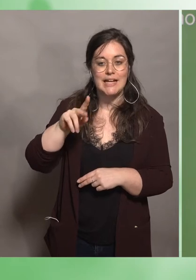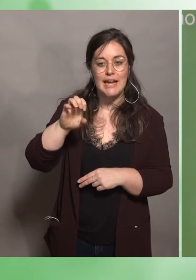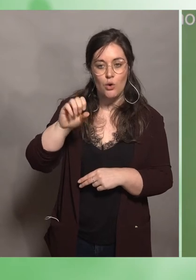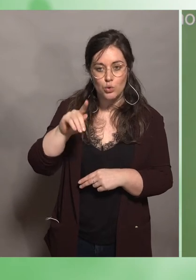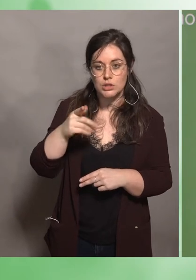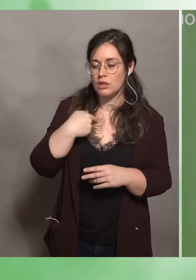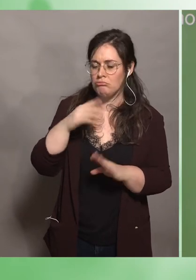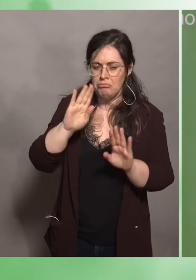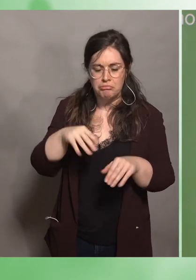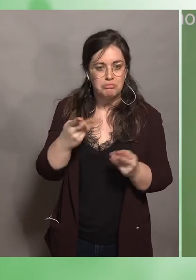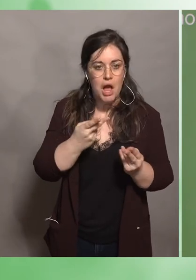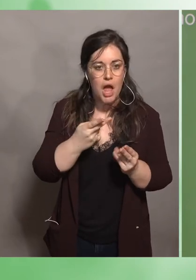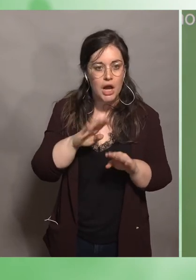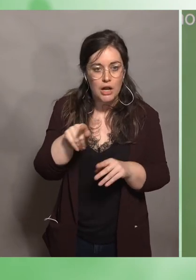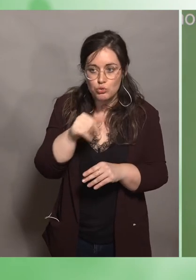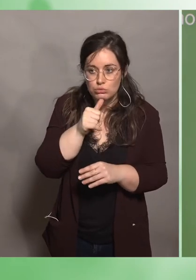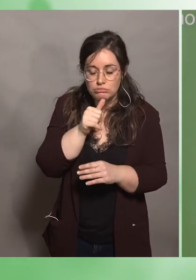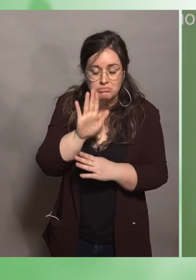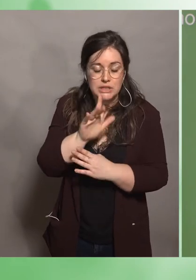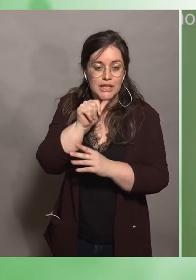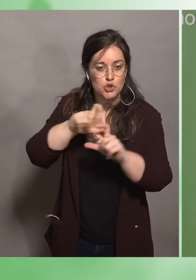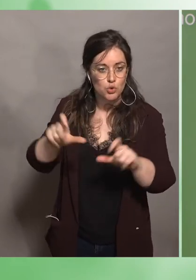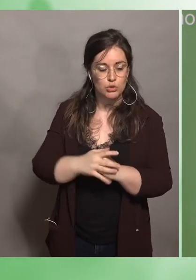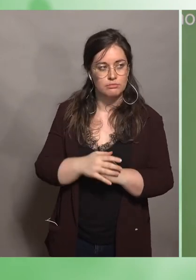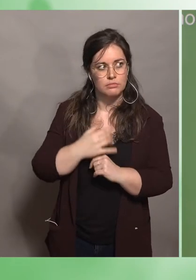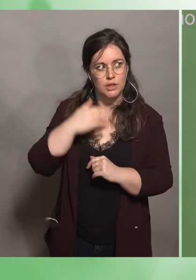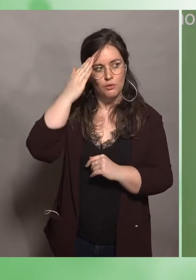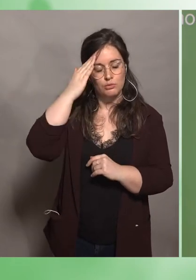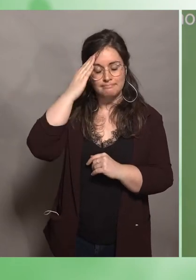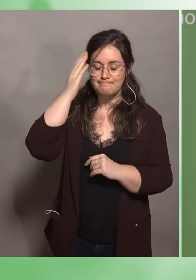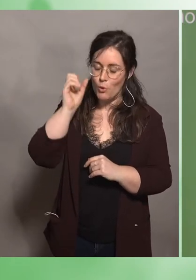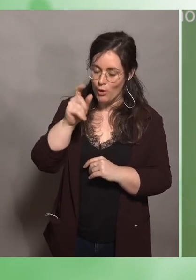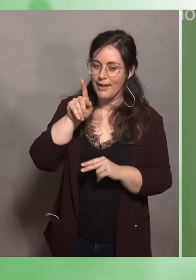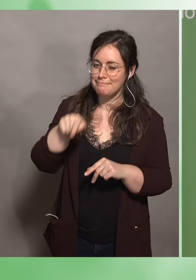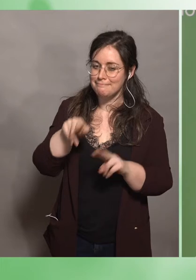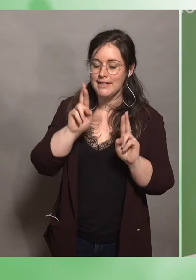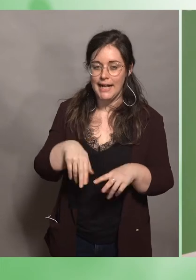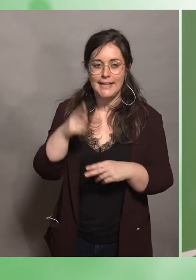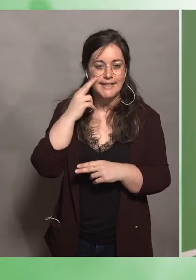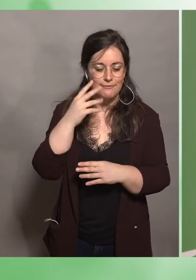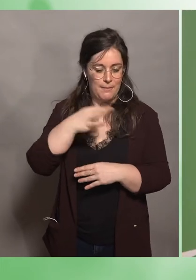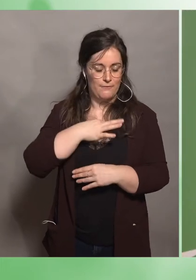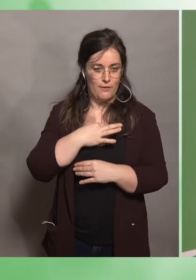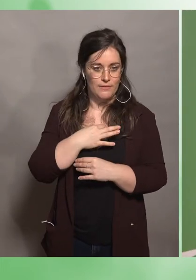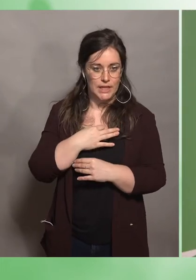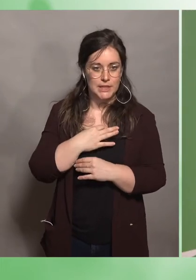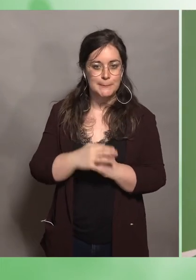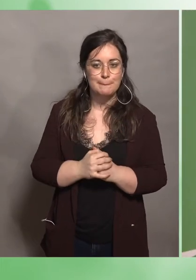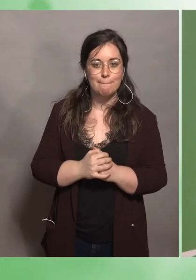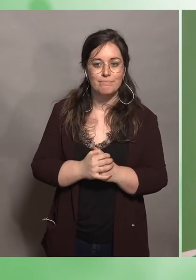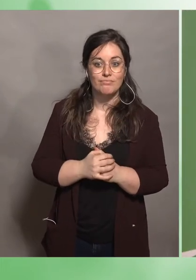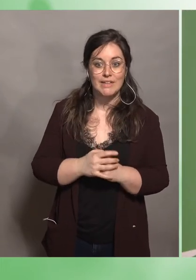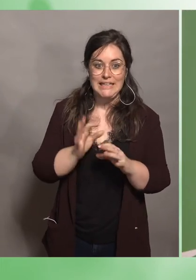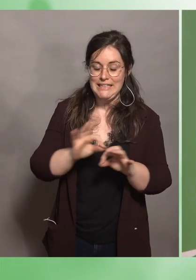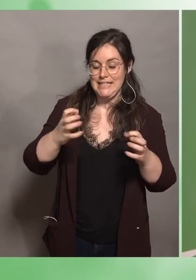nichts dafür. Und da habe ich gewusst, das ist eigentlich die richtige Firma für mich. Und groß war die Freude, wie ich